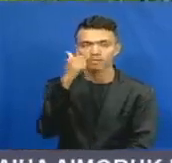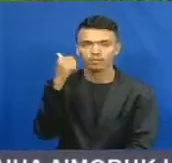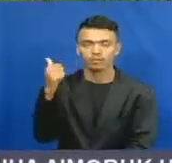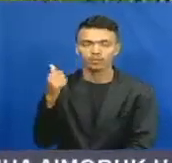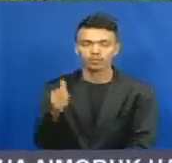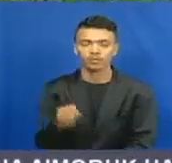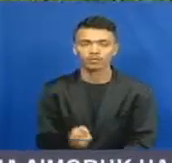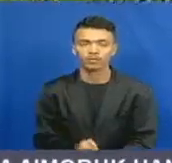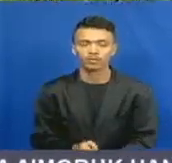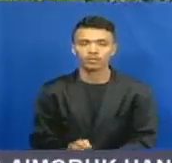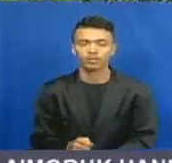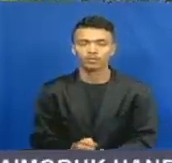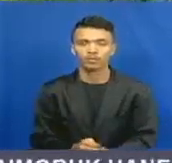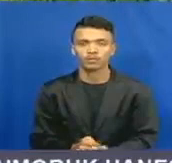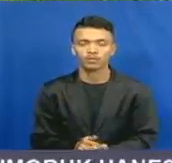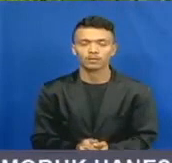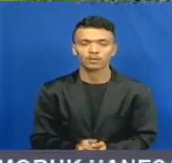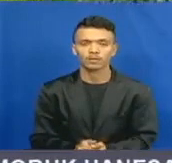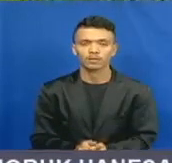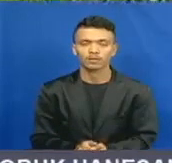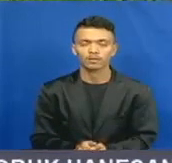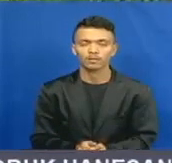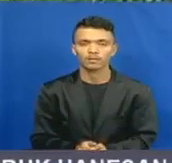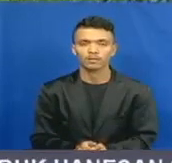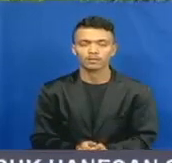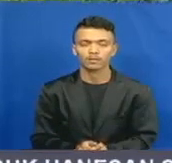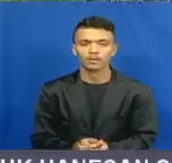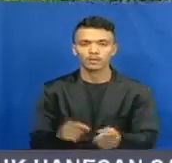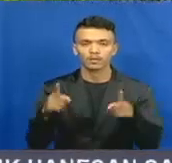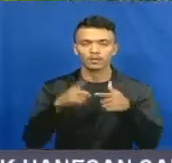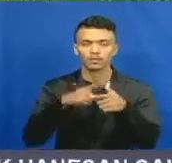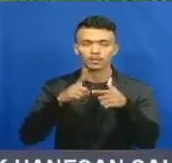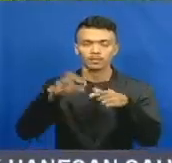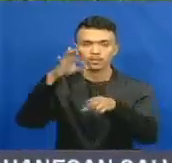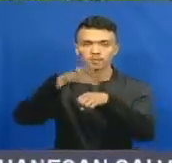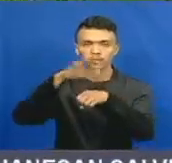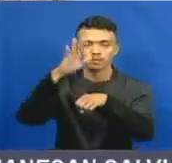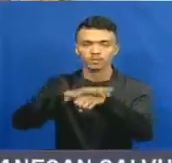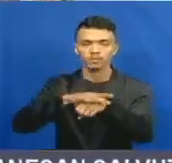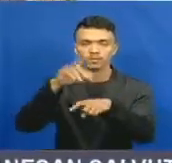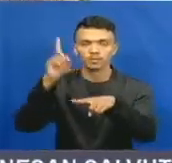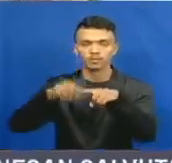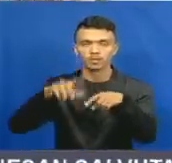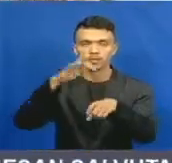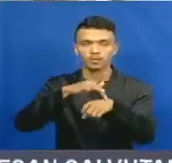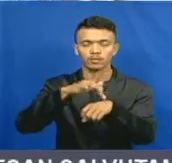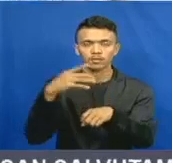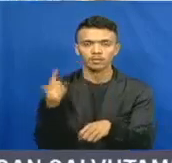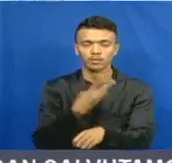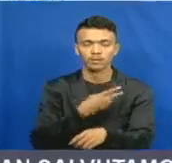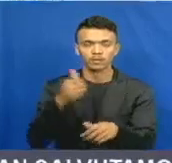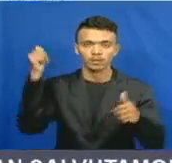kono tuh bawa tay nur kalau kono pasir pasir level. Kalau sasa susu obat celup level kono baita. Entretanto,